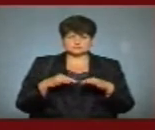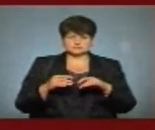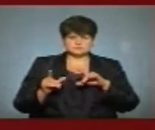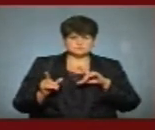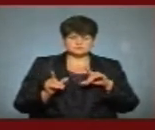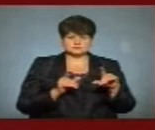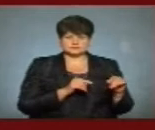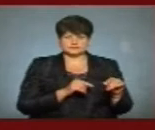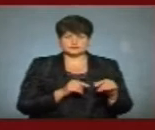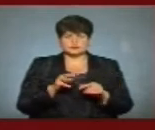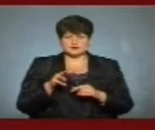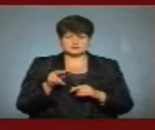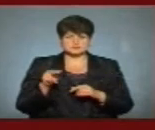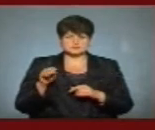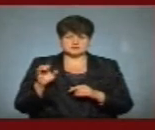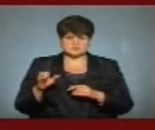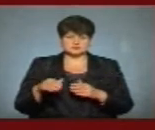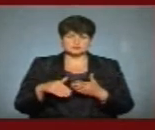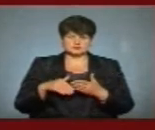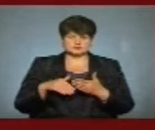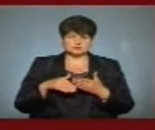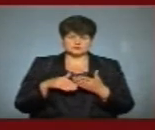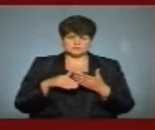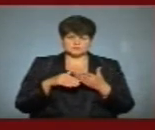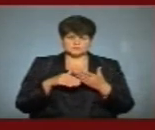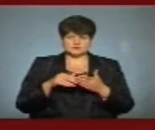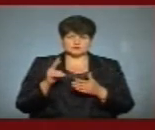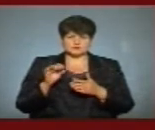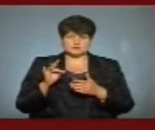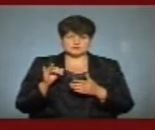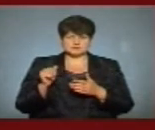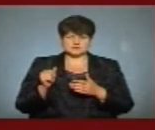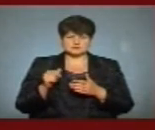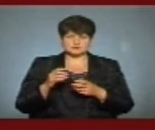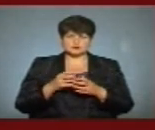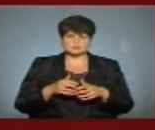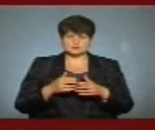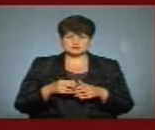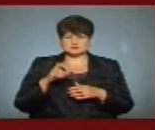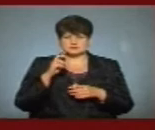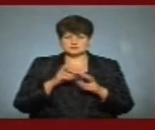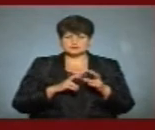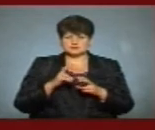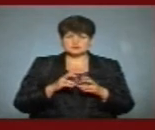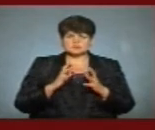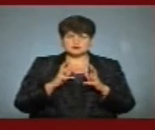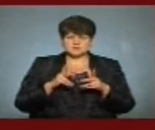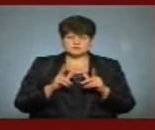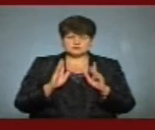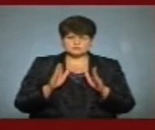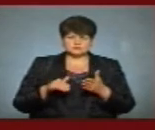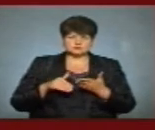але і МКП «Перспектива» долучиться до нас. Коропецький комбінат комунальних підприємств. Трактором людям допомагати